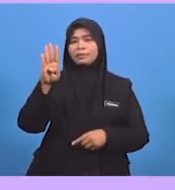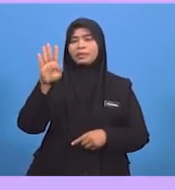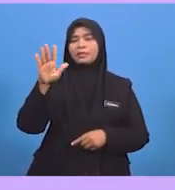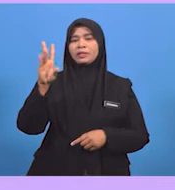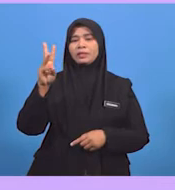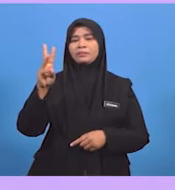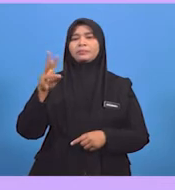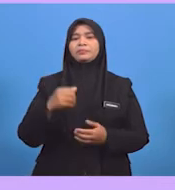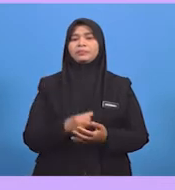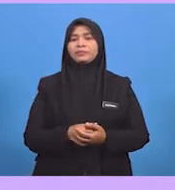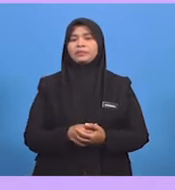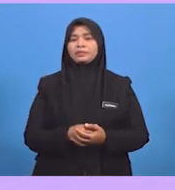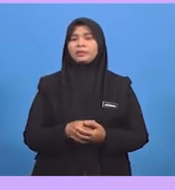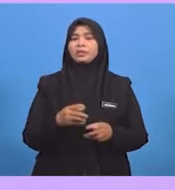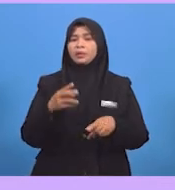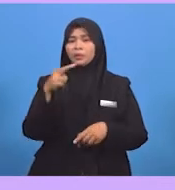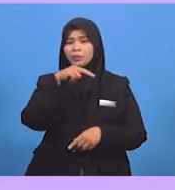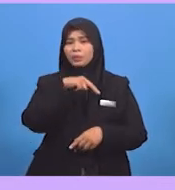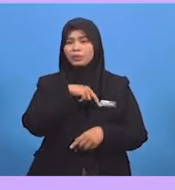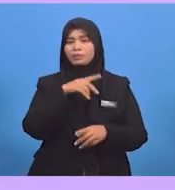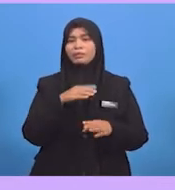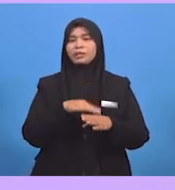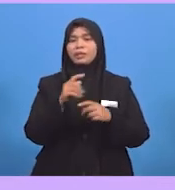RM4,092,200 sama dengan